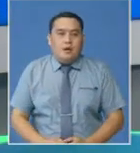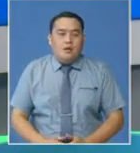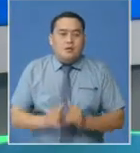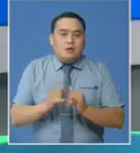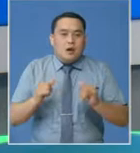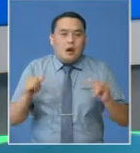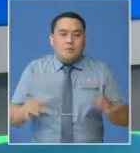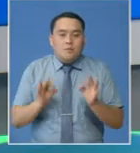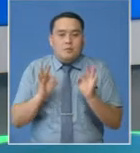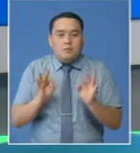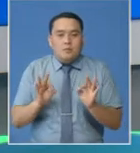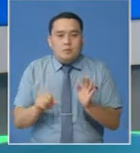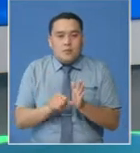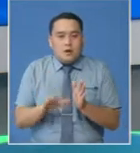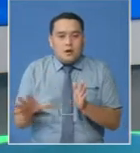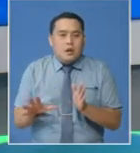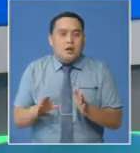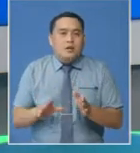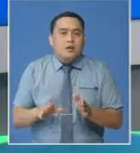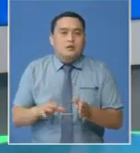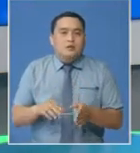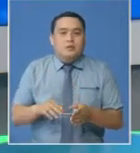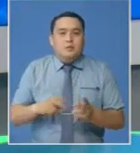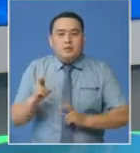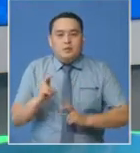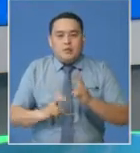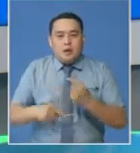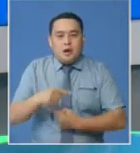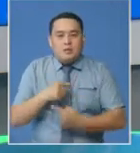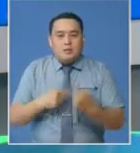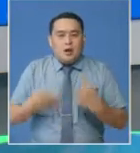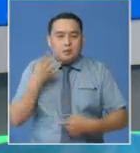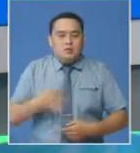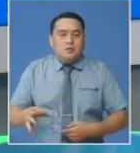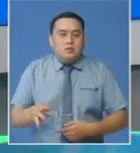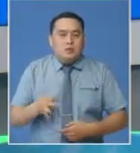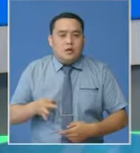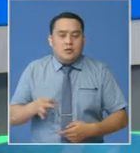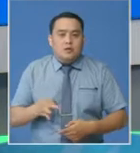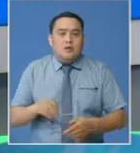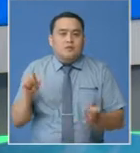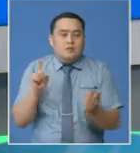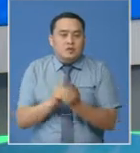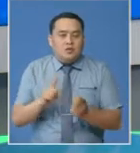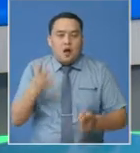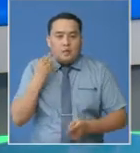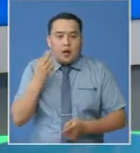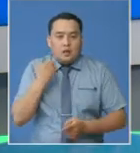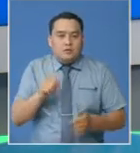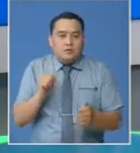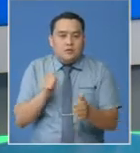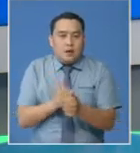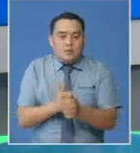На развитие альтернативных источников энергии делают ставку предприниматели Карасайского района. Сегодня в Алматы прошла встреча с заместителем